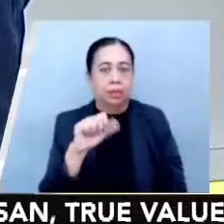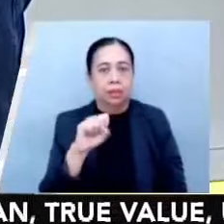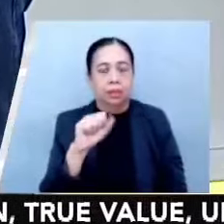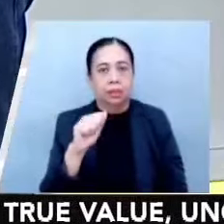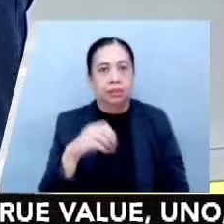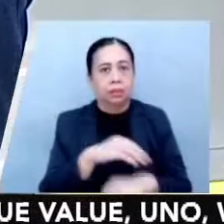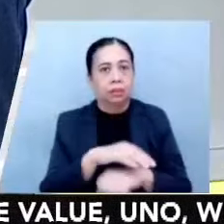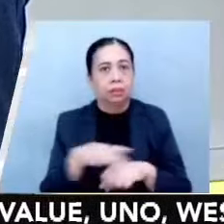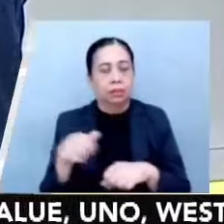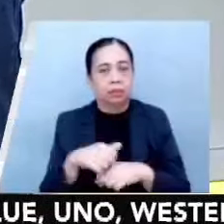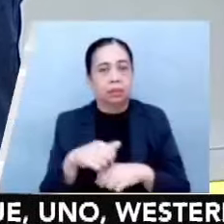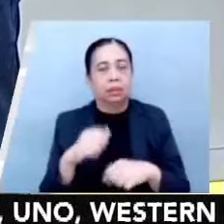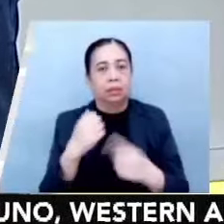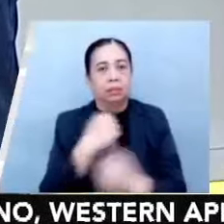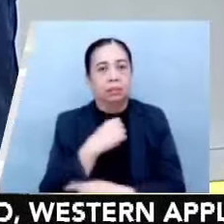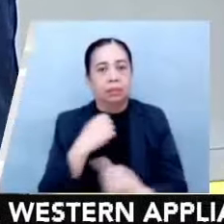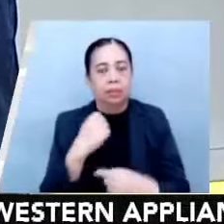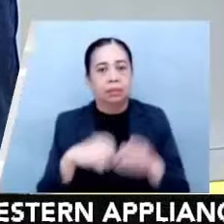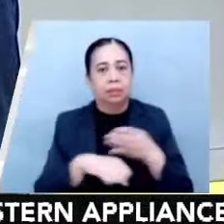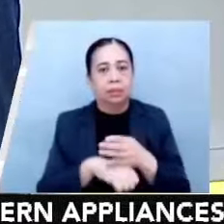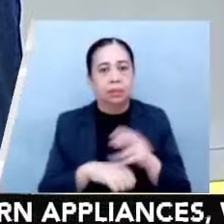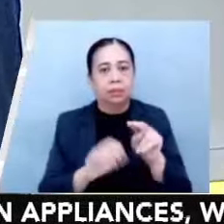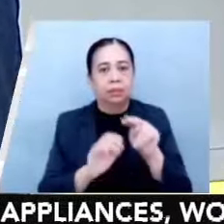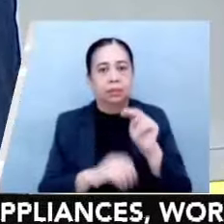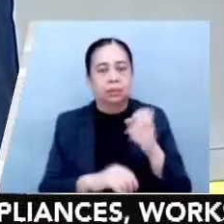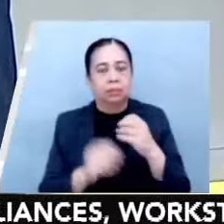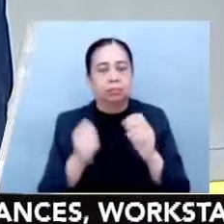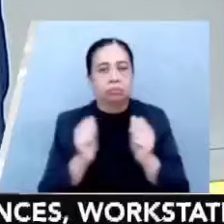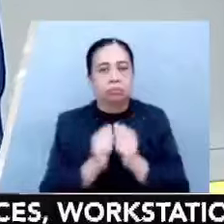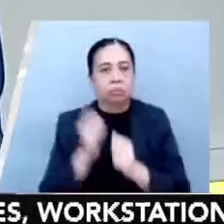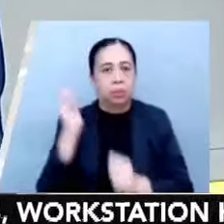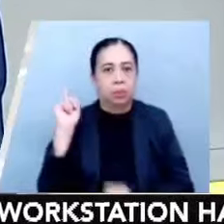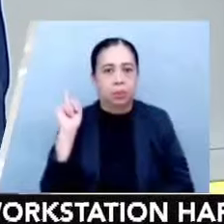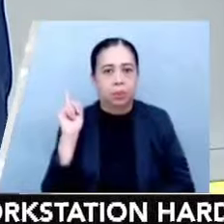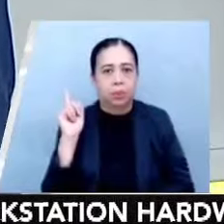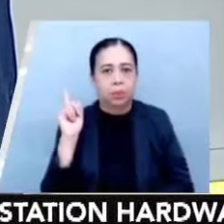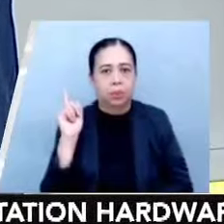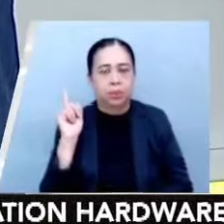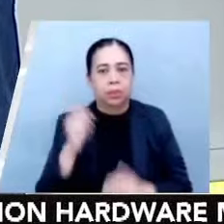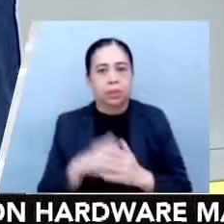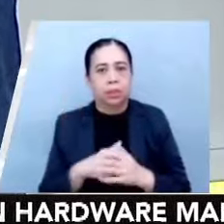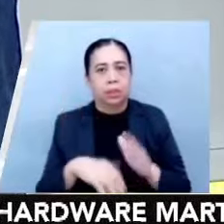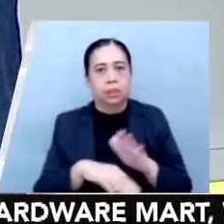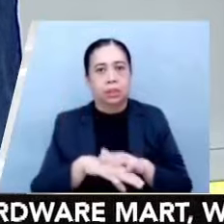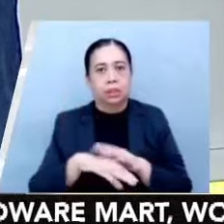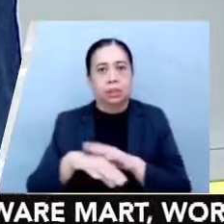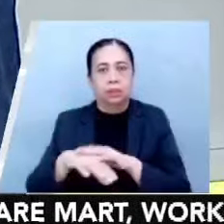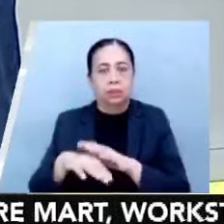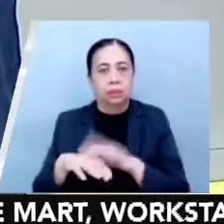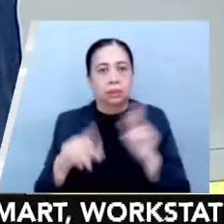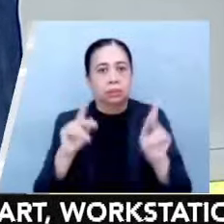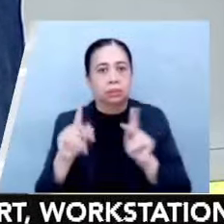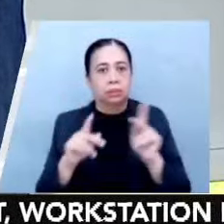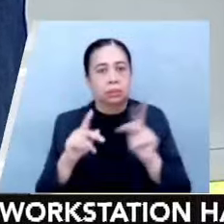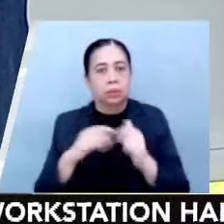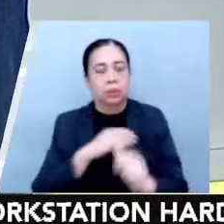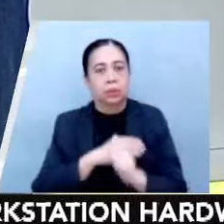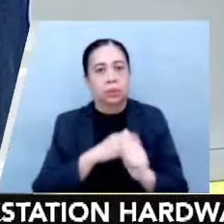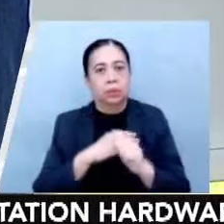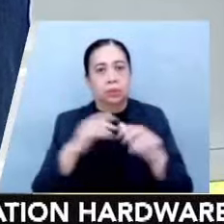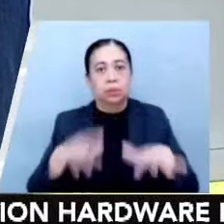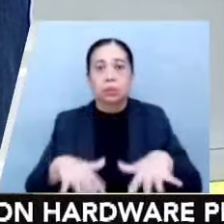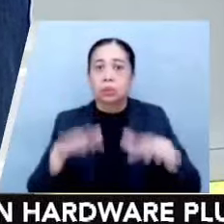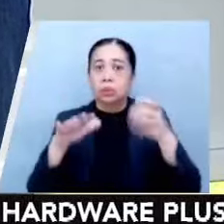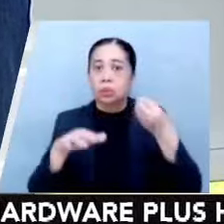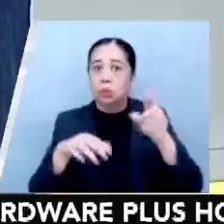Zambales, Bataan, Nueva Ecija, Bulacan, Cavite at ang Batangas. Pinalayado po ang mga residente sa banta ng baha o kaya naman ng